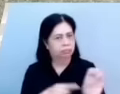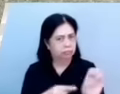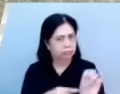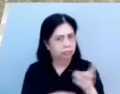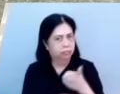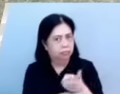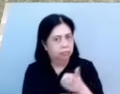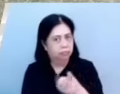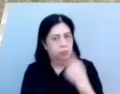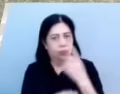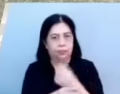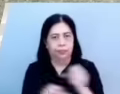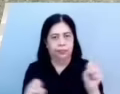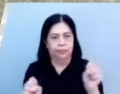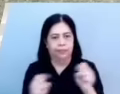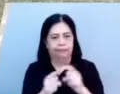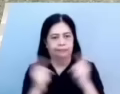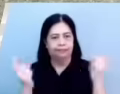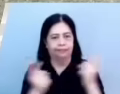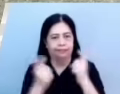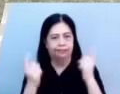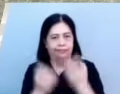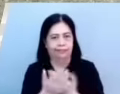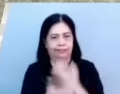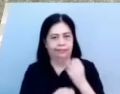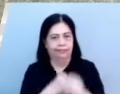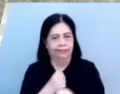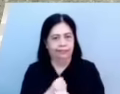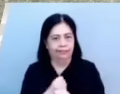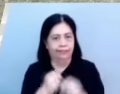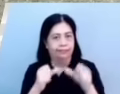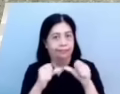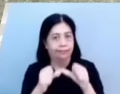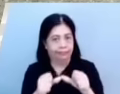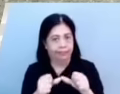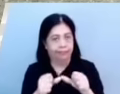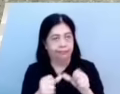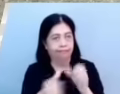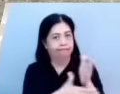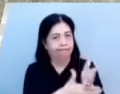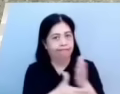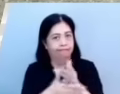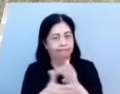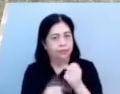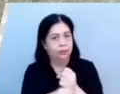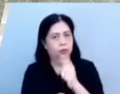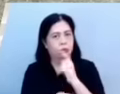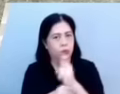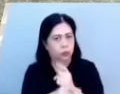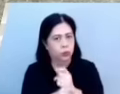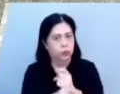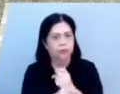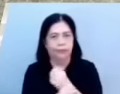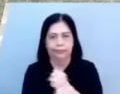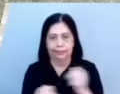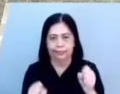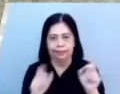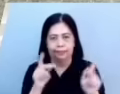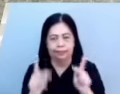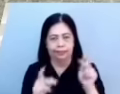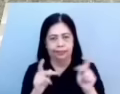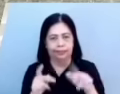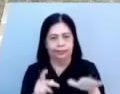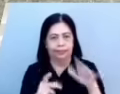sa ligtas na selebrasyon ng bagong taon. Patuloy ang kanilang pag-ikot upang matiyak ang kanilang seguridad, lalo na sa mga